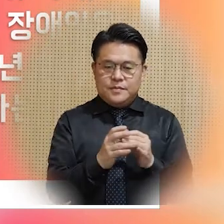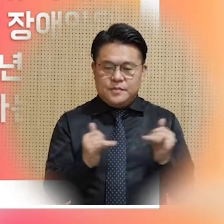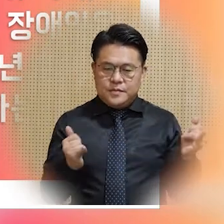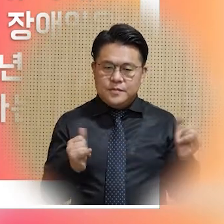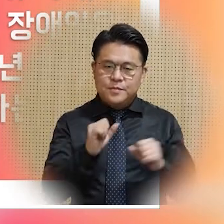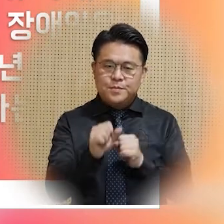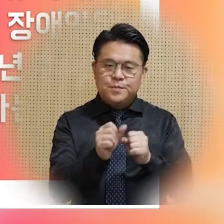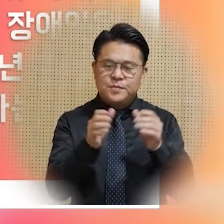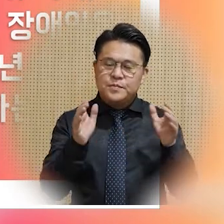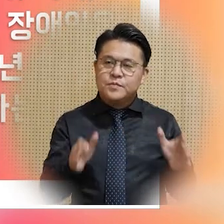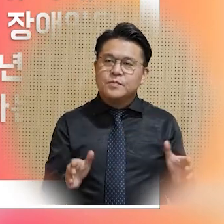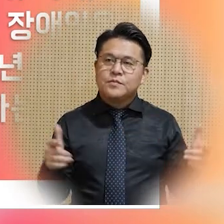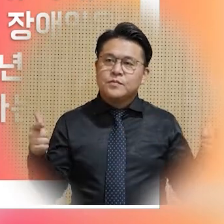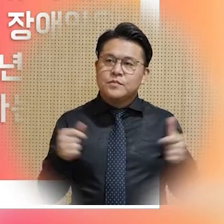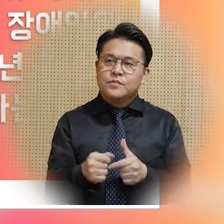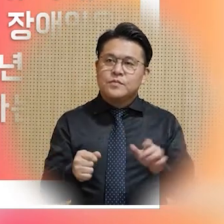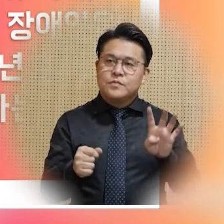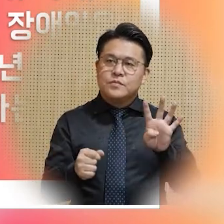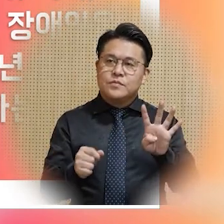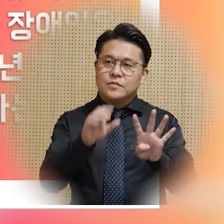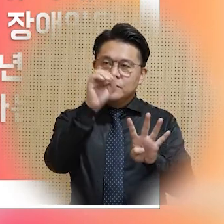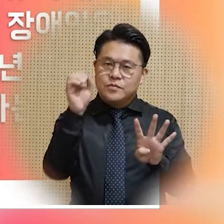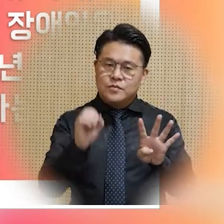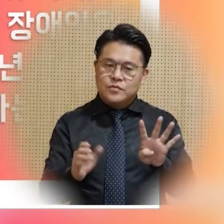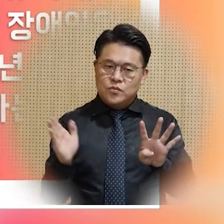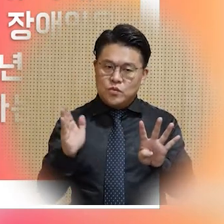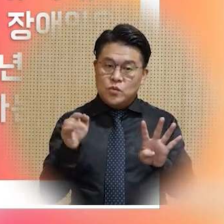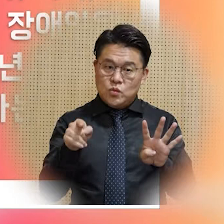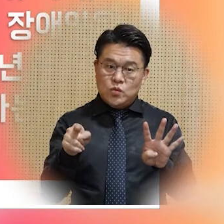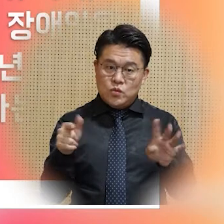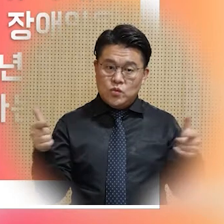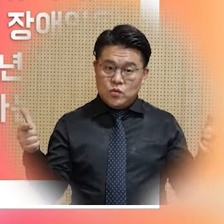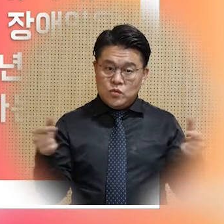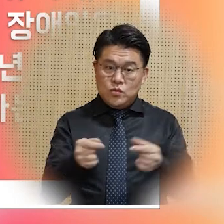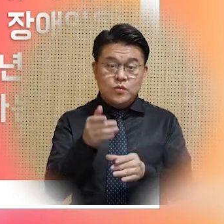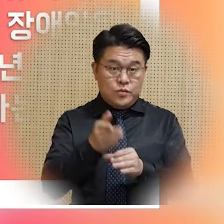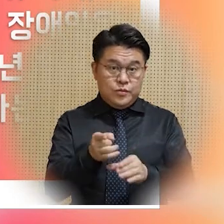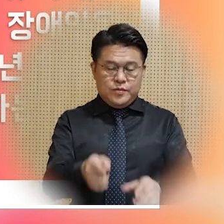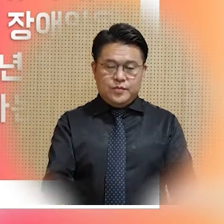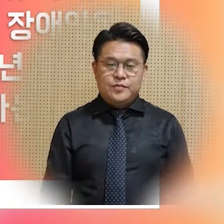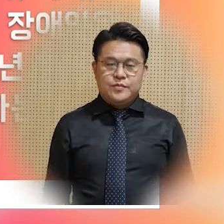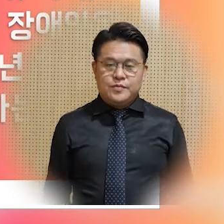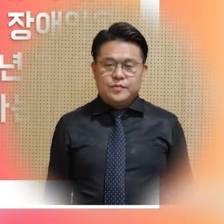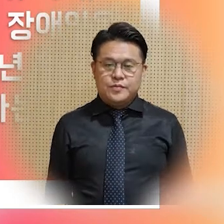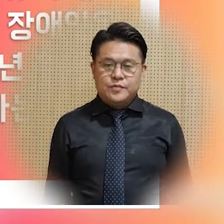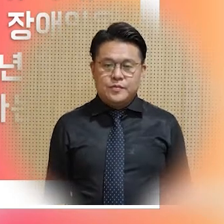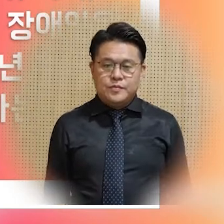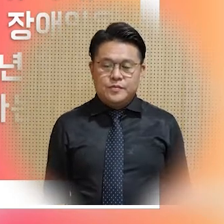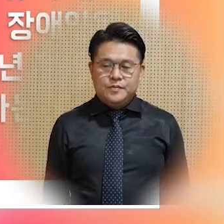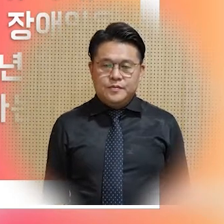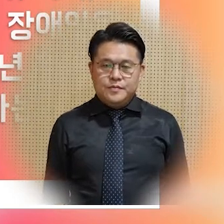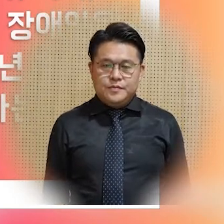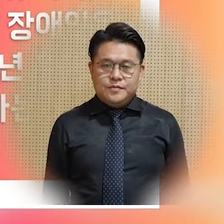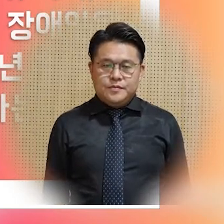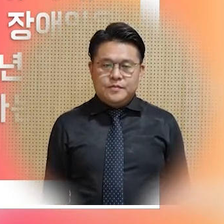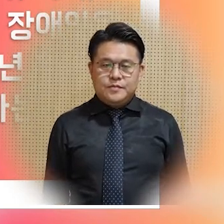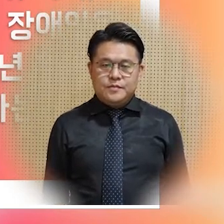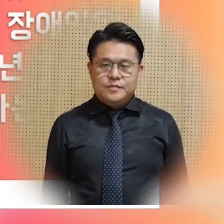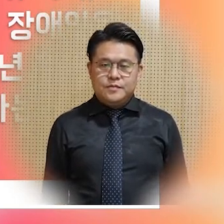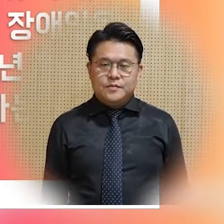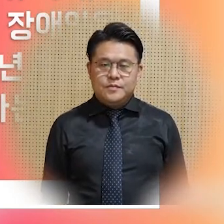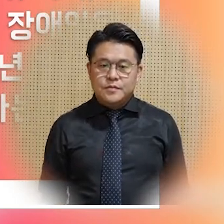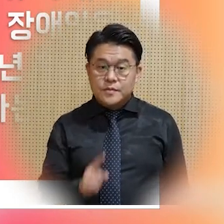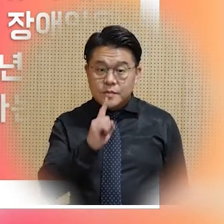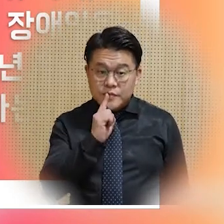지금 한 5년 사이에 거의 한 수치로 따지면 4% 가까운 수치가 지금 계속 줄어들고 있거든요.